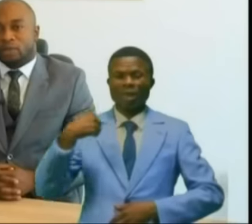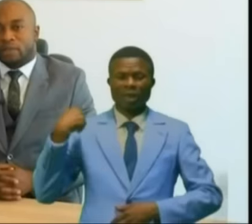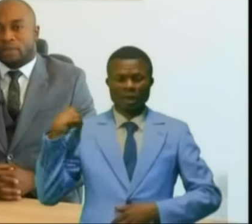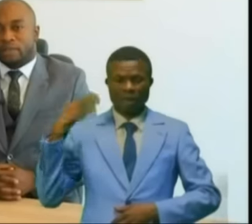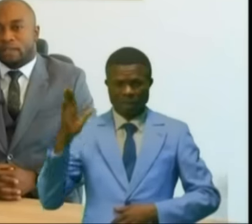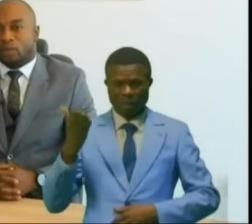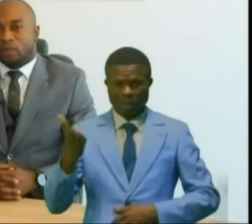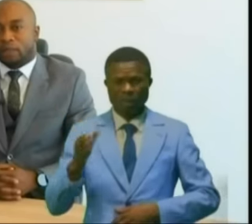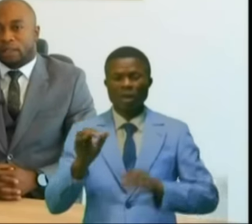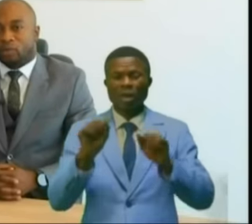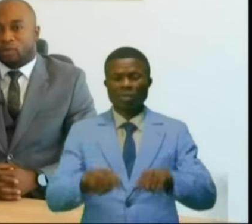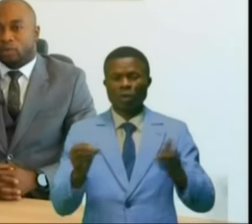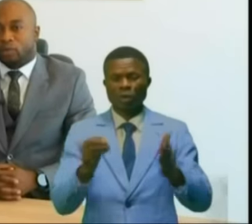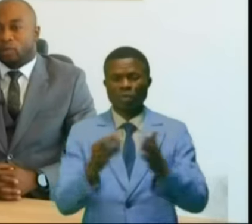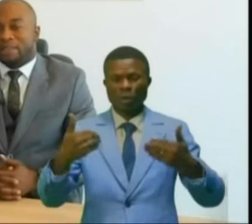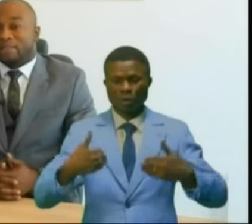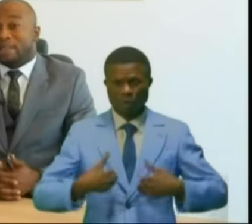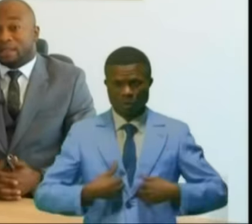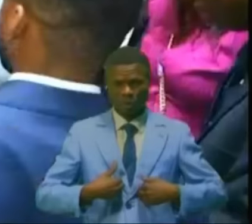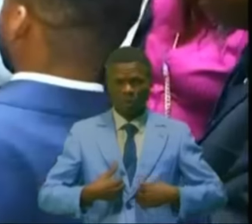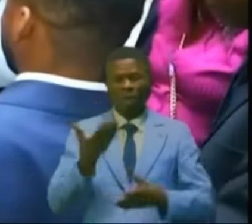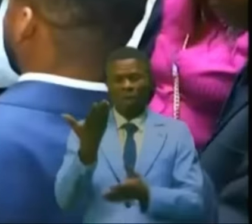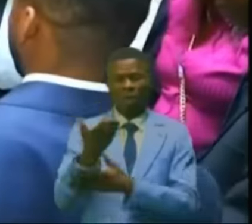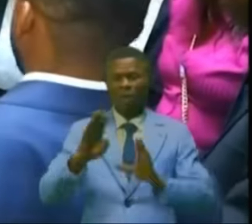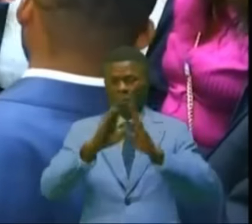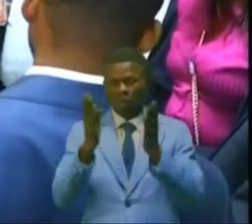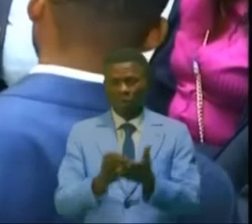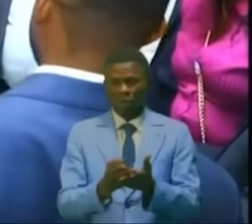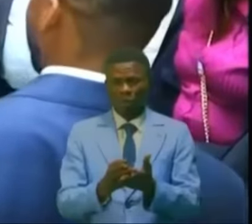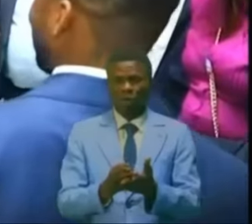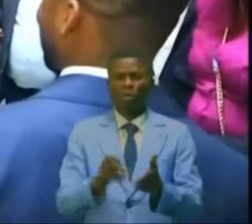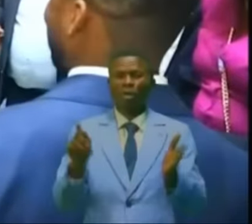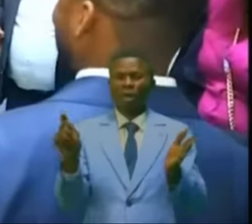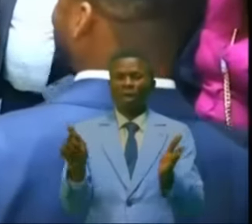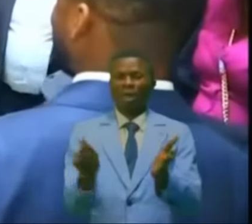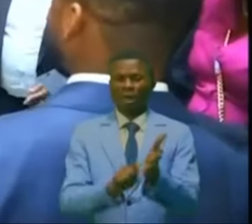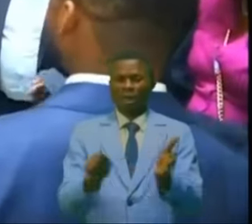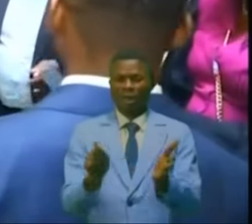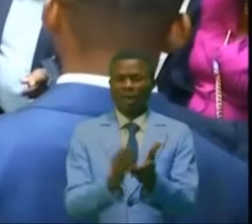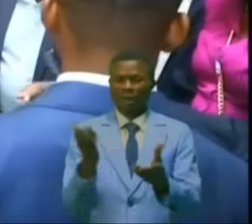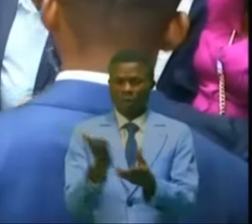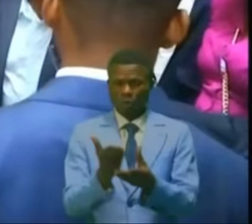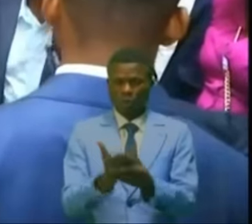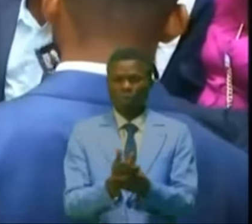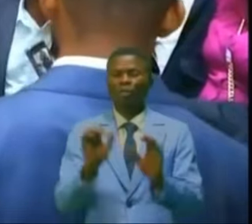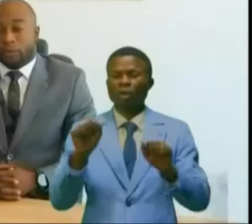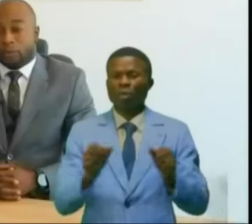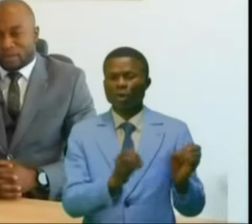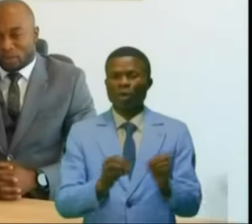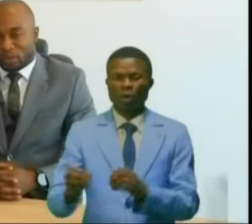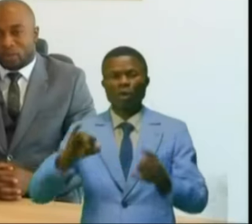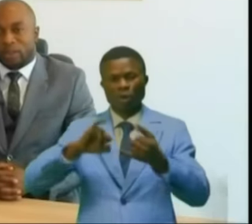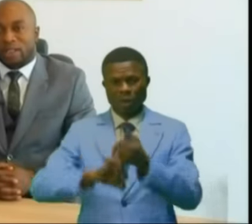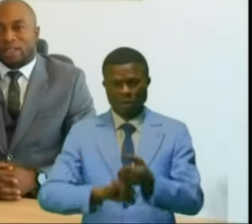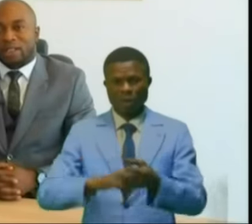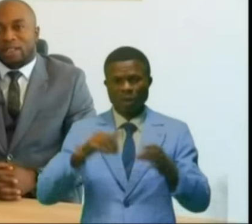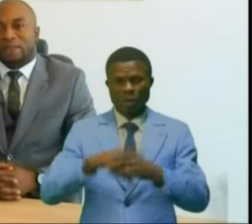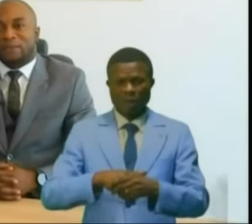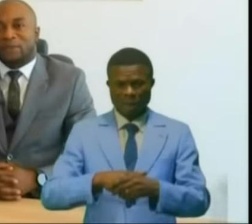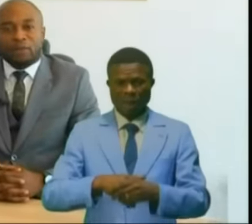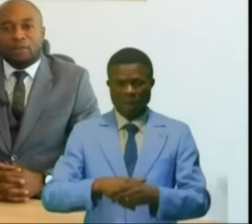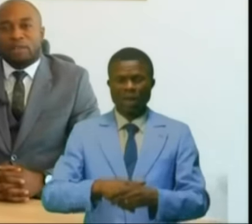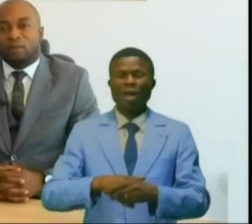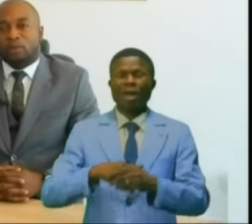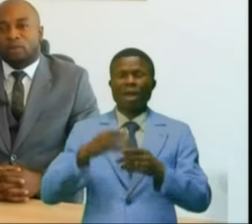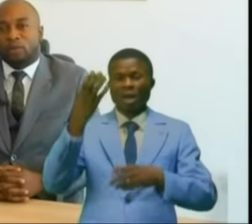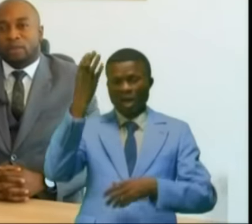également la possibilité de faire la demande de tout type d'attestation. Ils ont également la possibilité d'organiser le mariage au sein du consulat général.